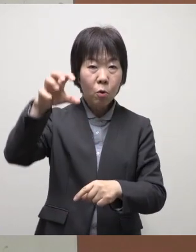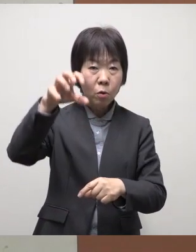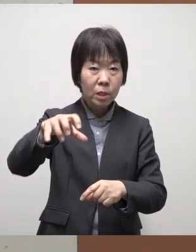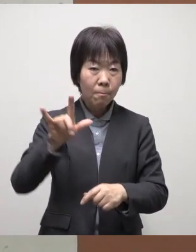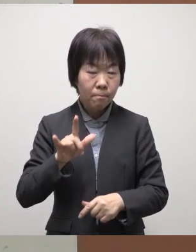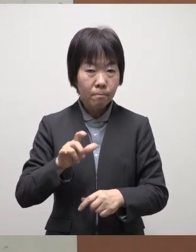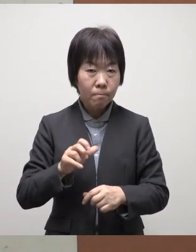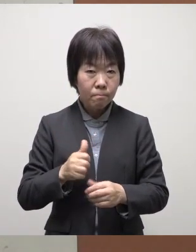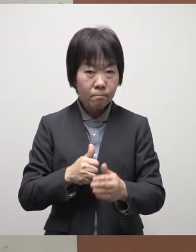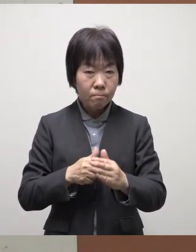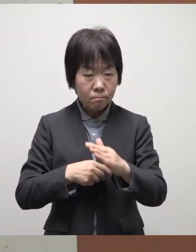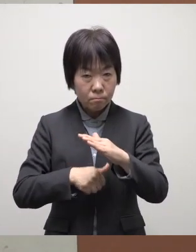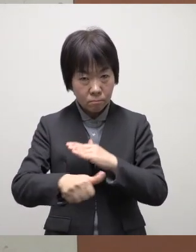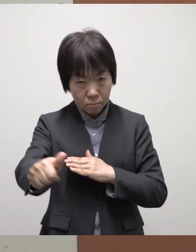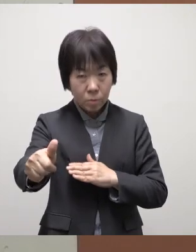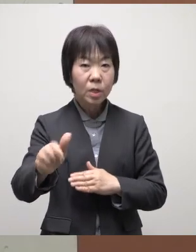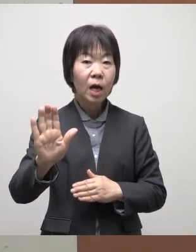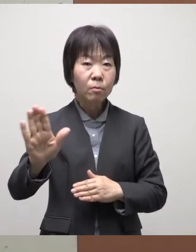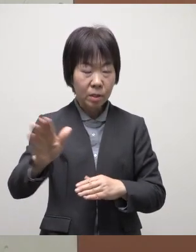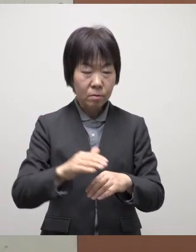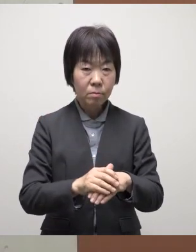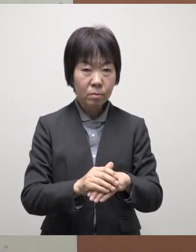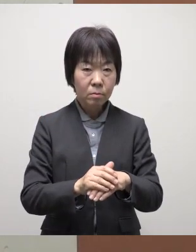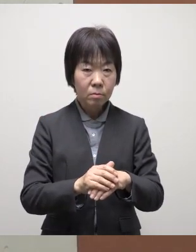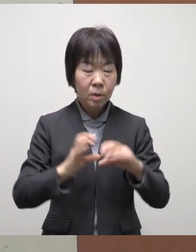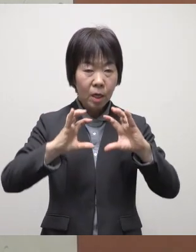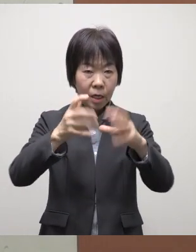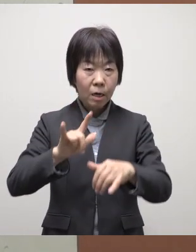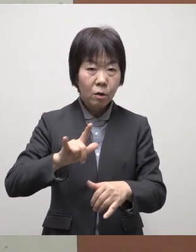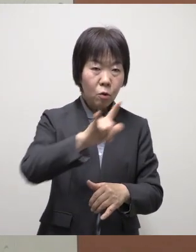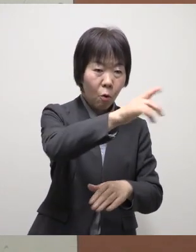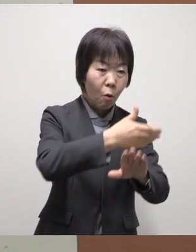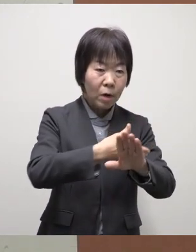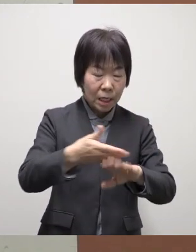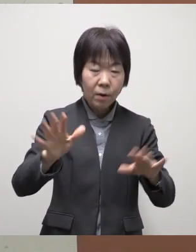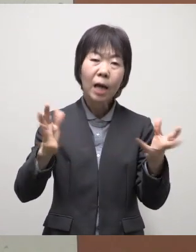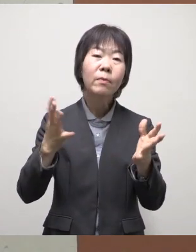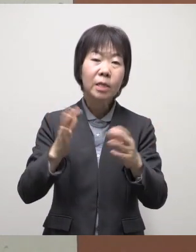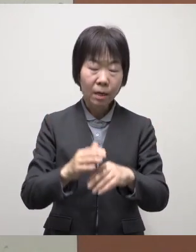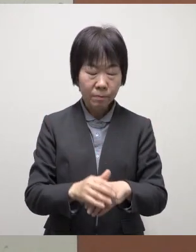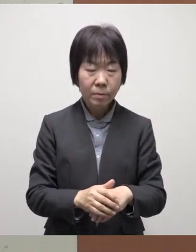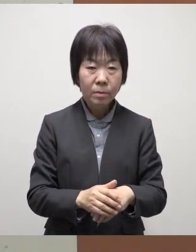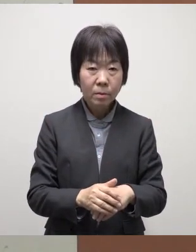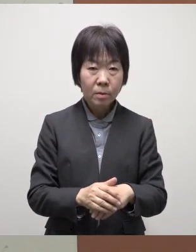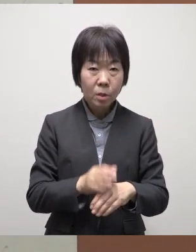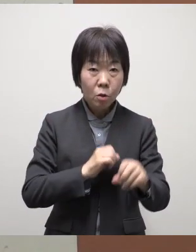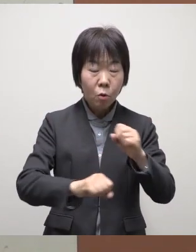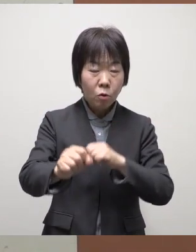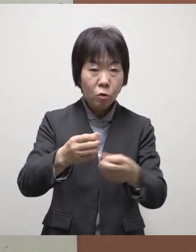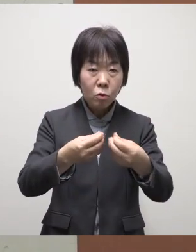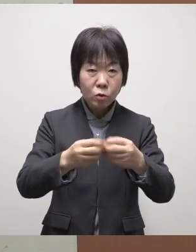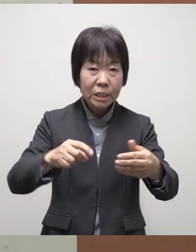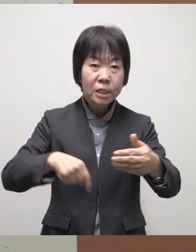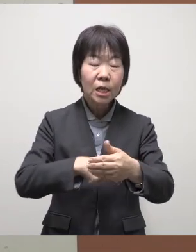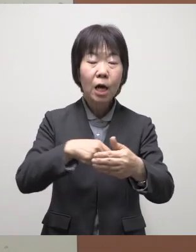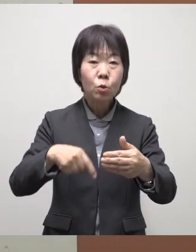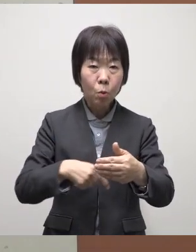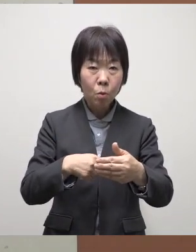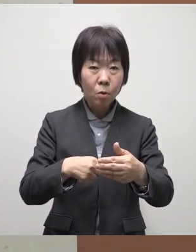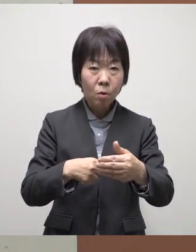オーボンしております海外と攻撃はありません行動の詳細